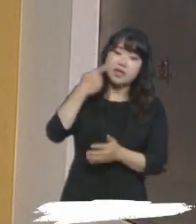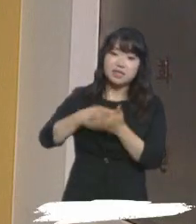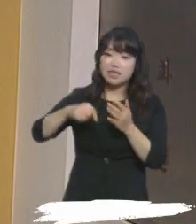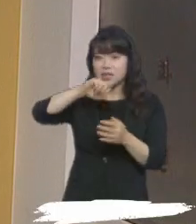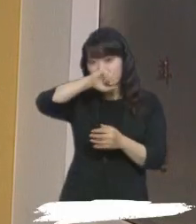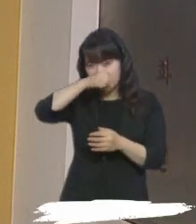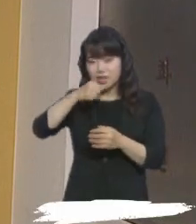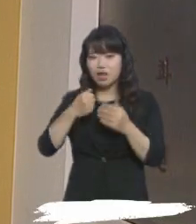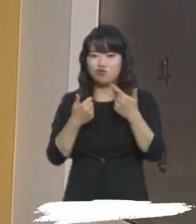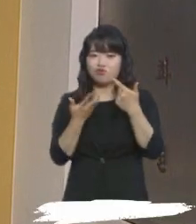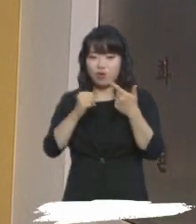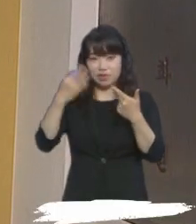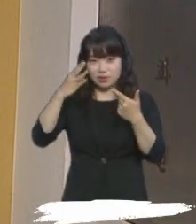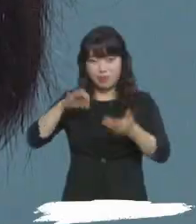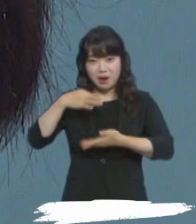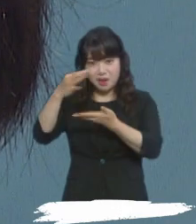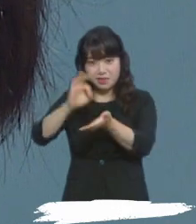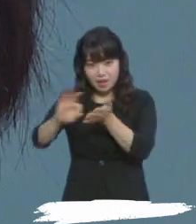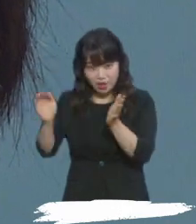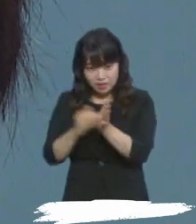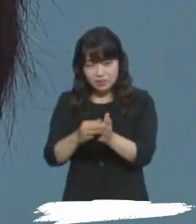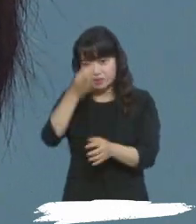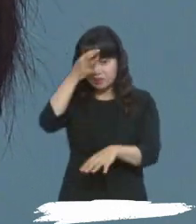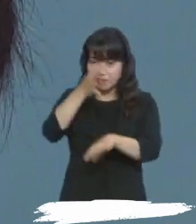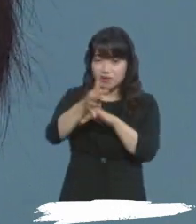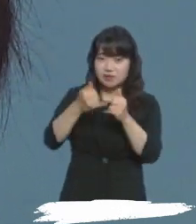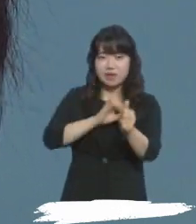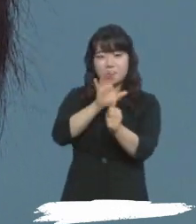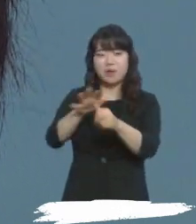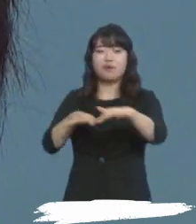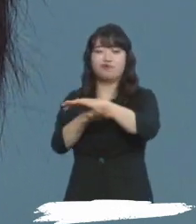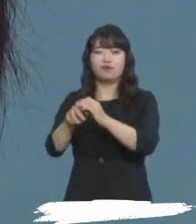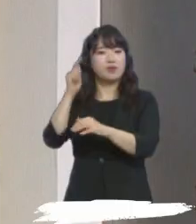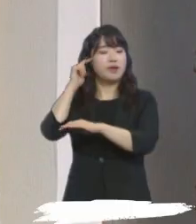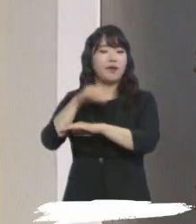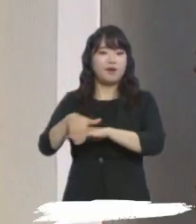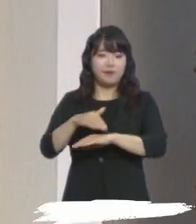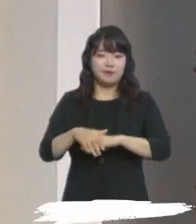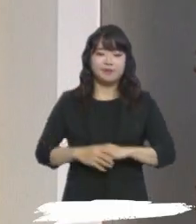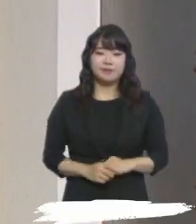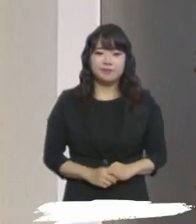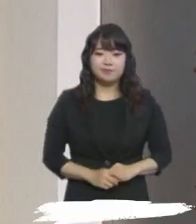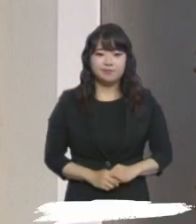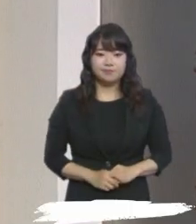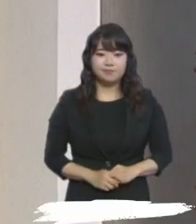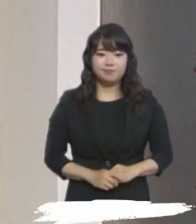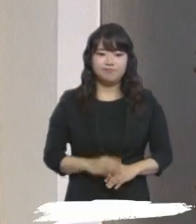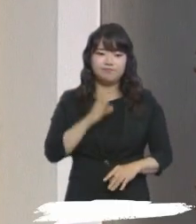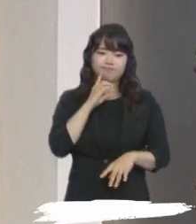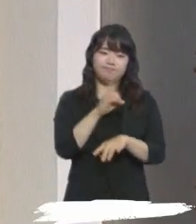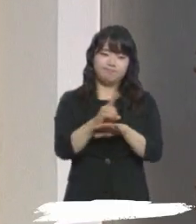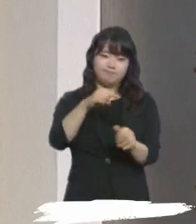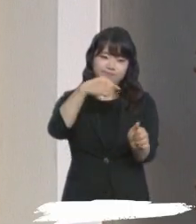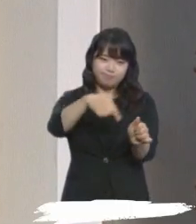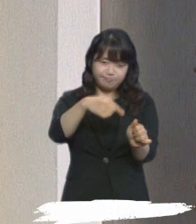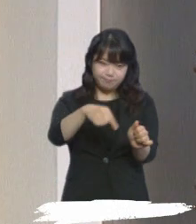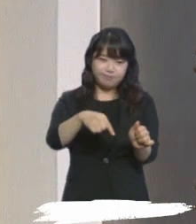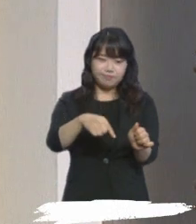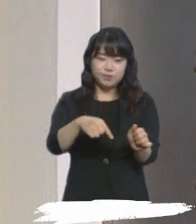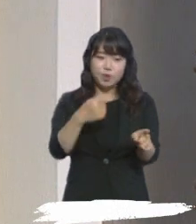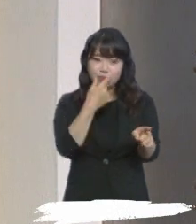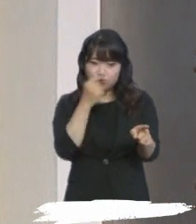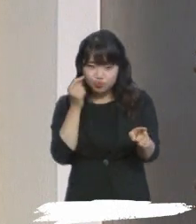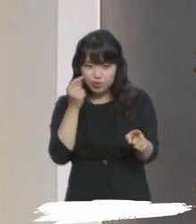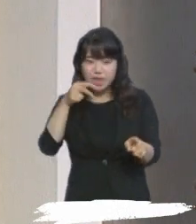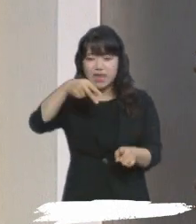6억 4천만 원이 투입됐으며 전문 업체가 운영을 맡게 됩니다. 디지털 교육에 취약한